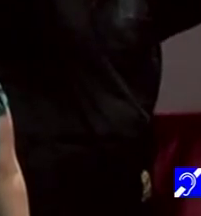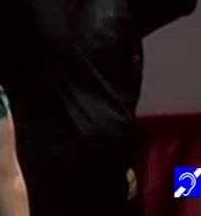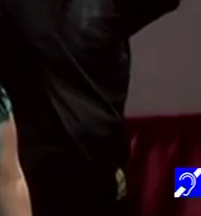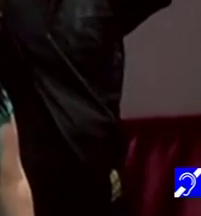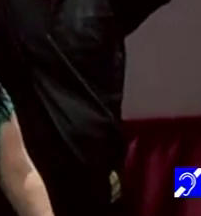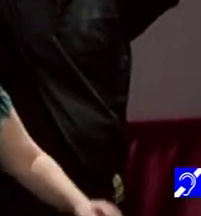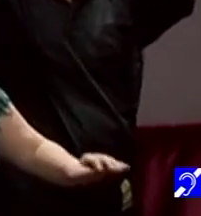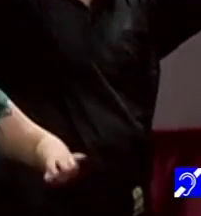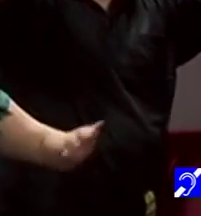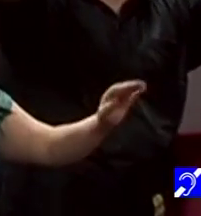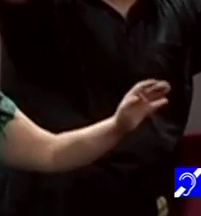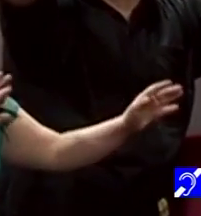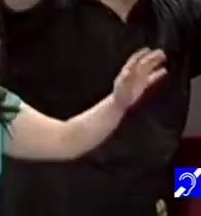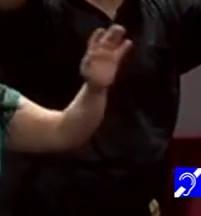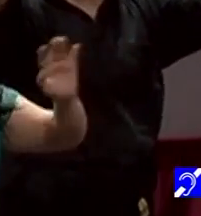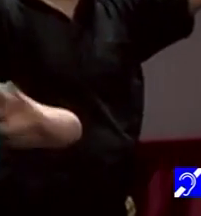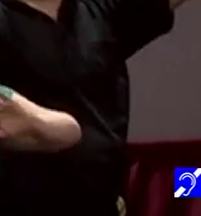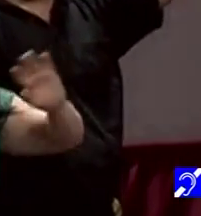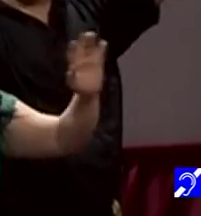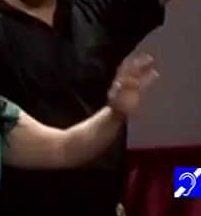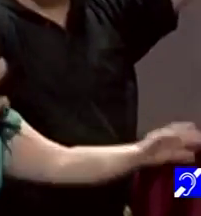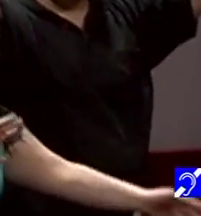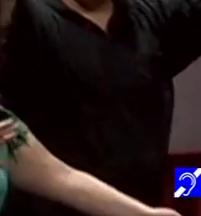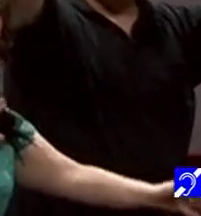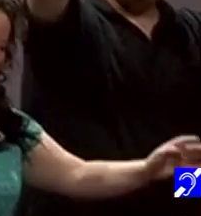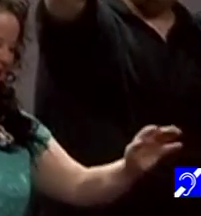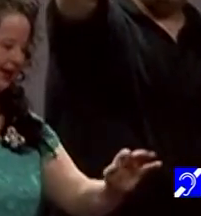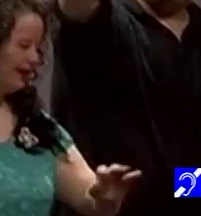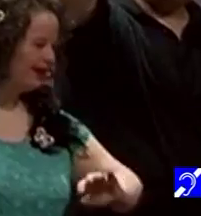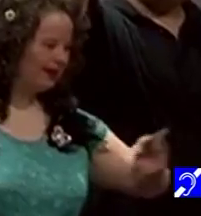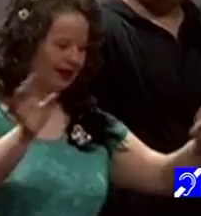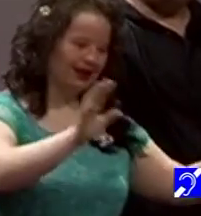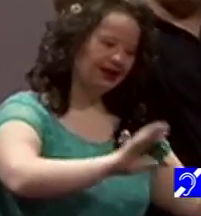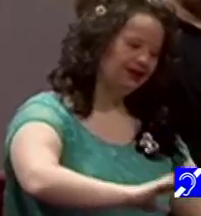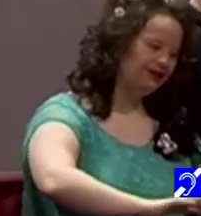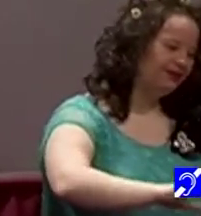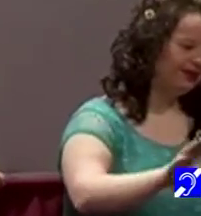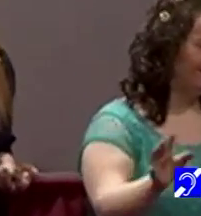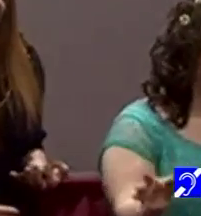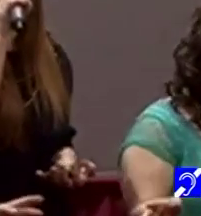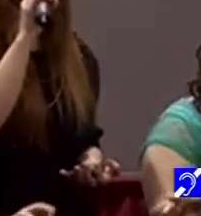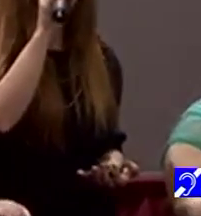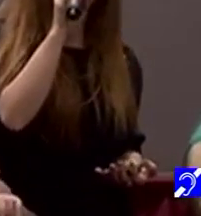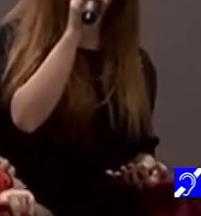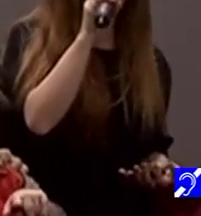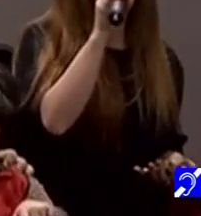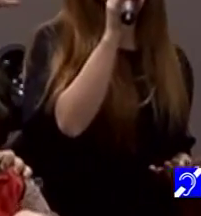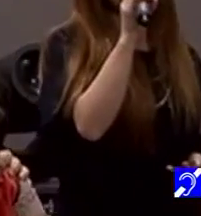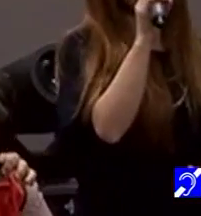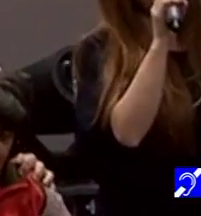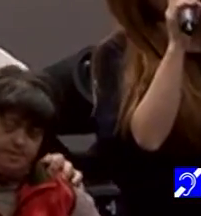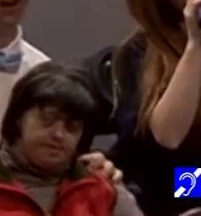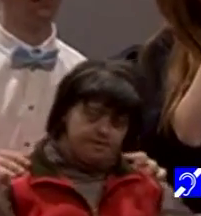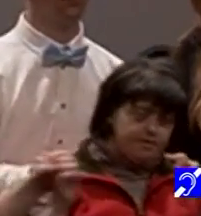e frumoasă fără de venin, atunci când învățăm să o prețuim. Flori